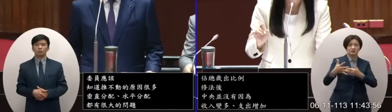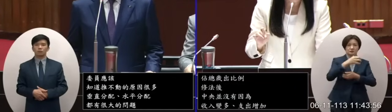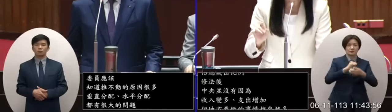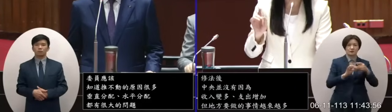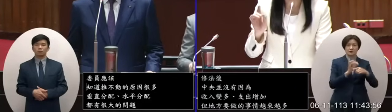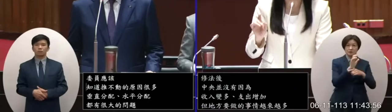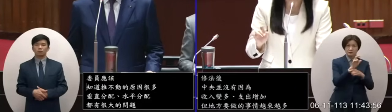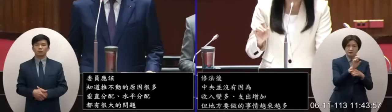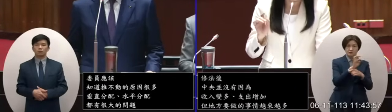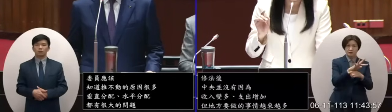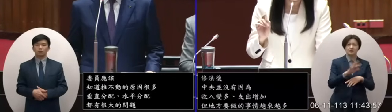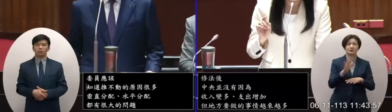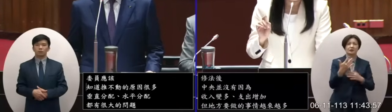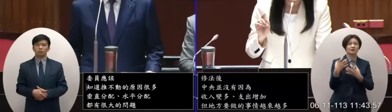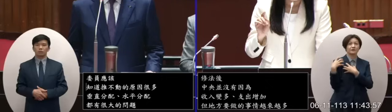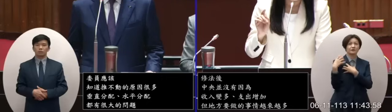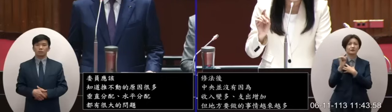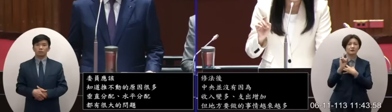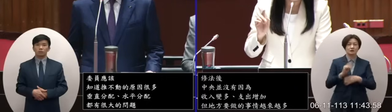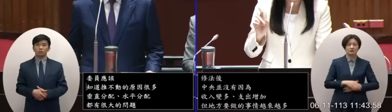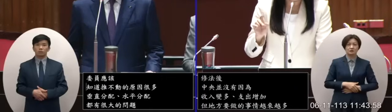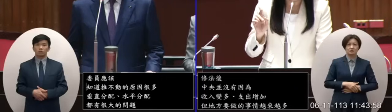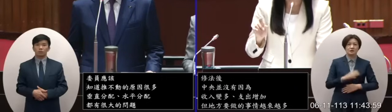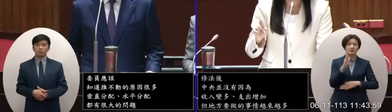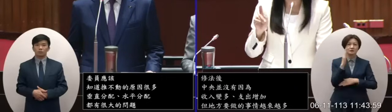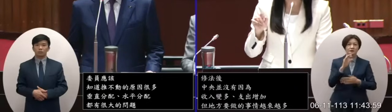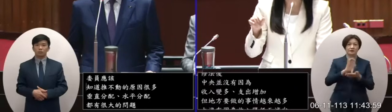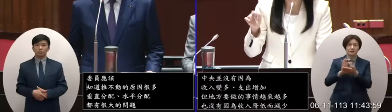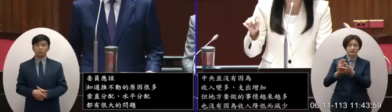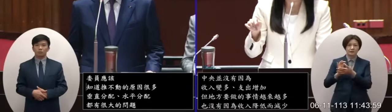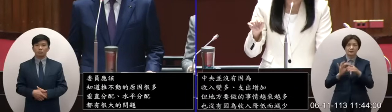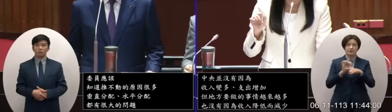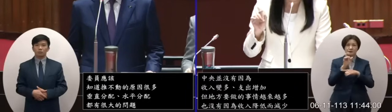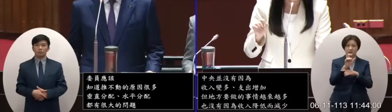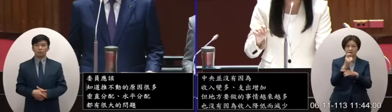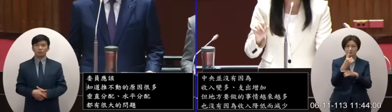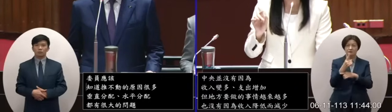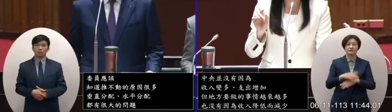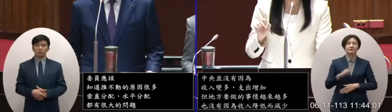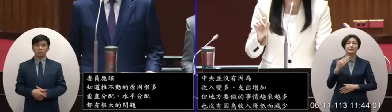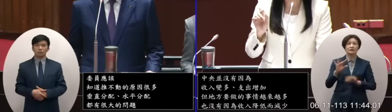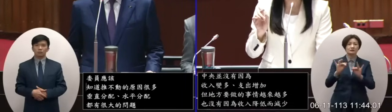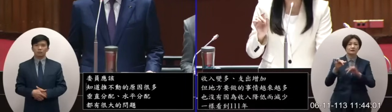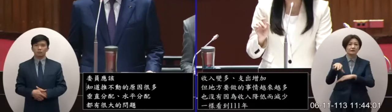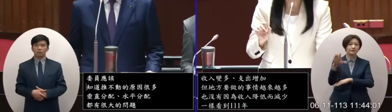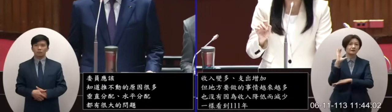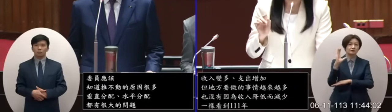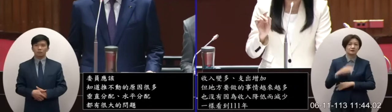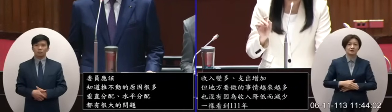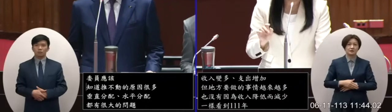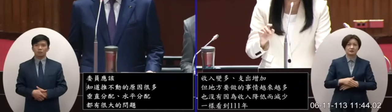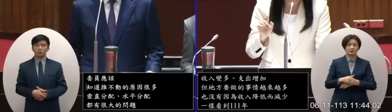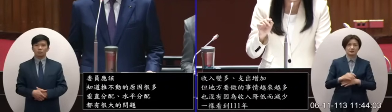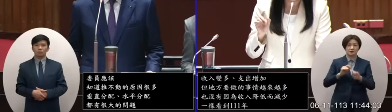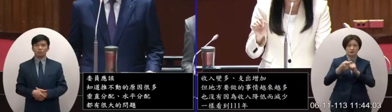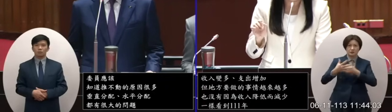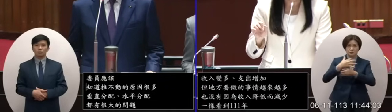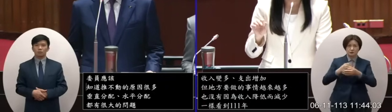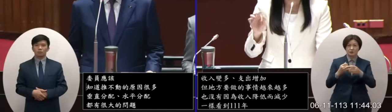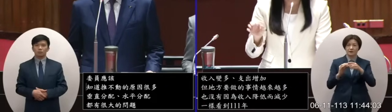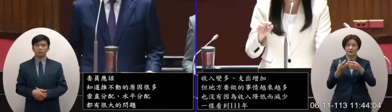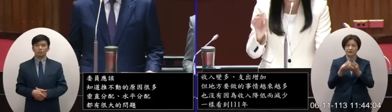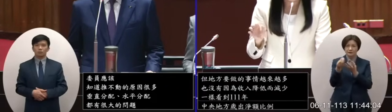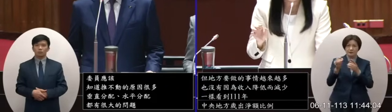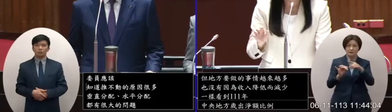那但是你只承担了这个政府职能分工的61%。 可是地方只分了整个税收的